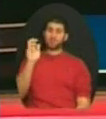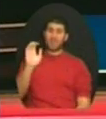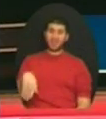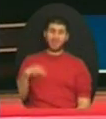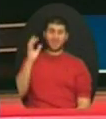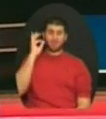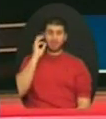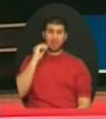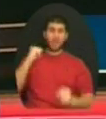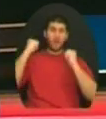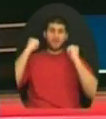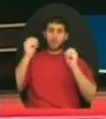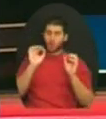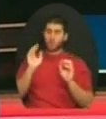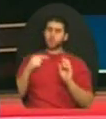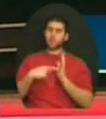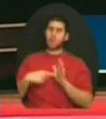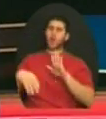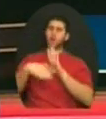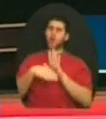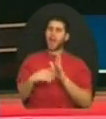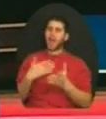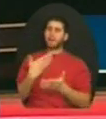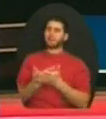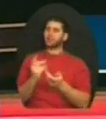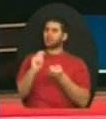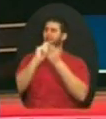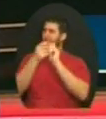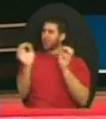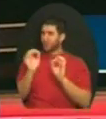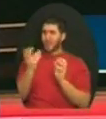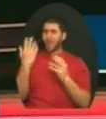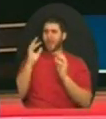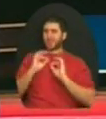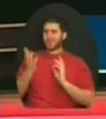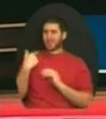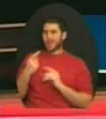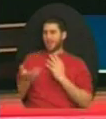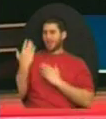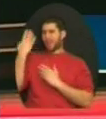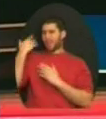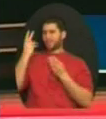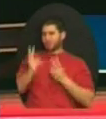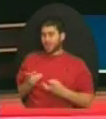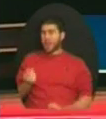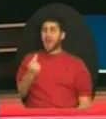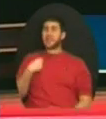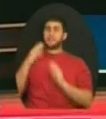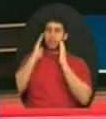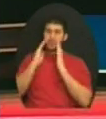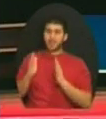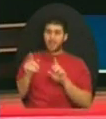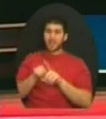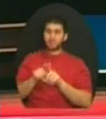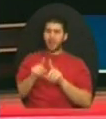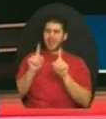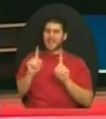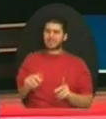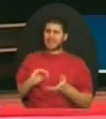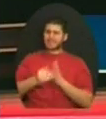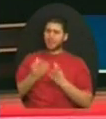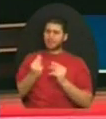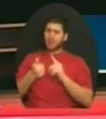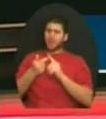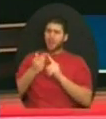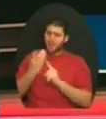היו יוצאים לרחובות, חוק ההמלצות לא היה משתנה, הוא היה עדיין רטרואקטיבי, אני מאמינה שהגז, ההסכם, הרבה דברים